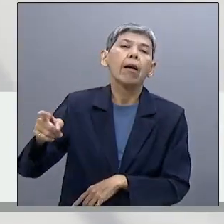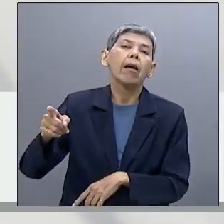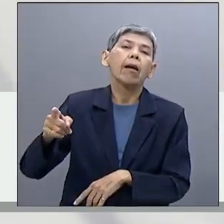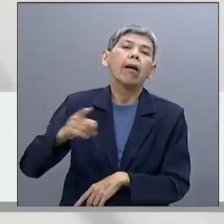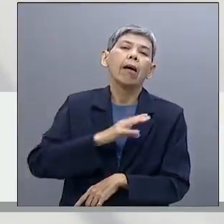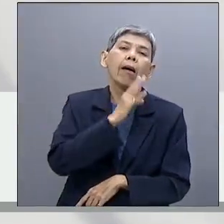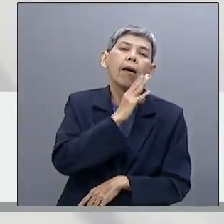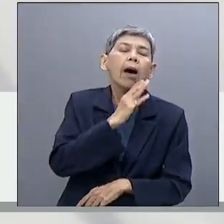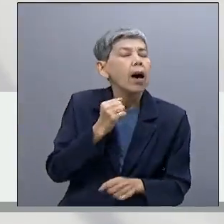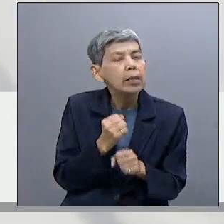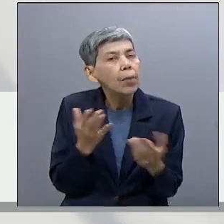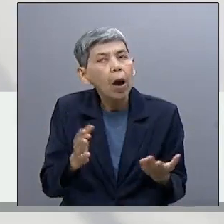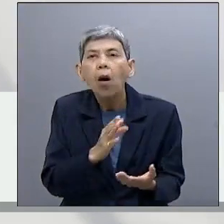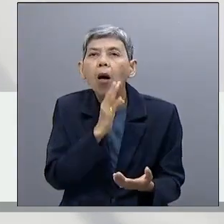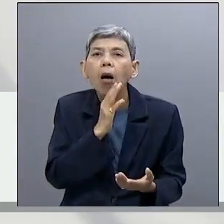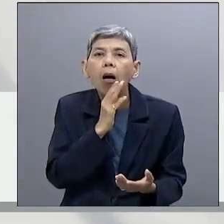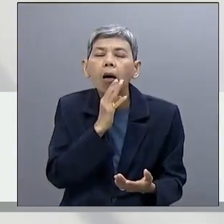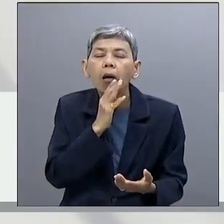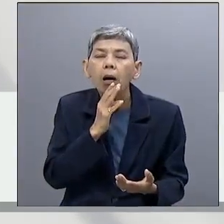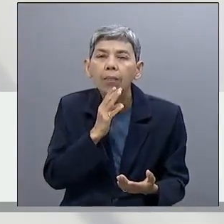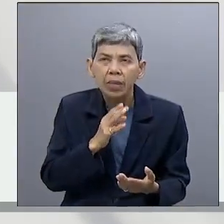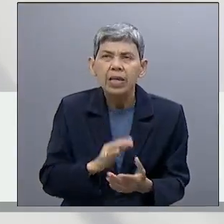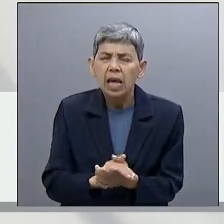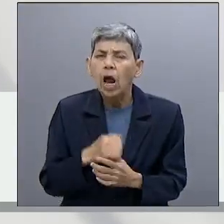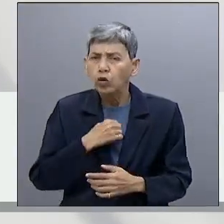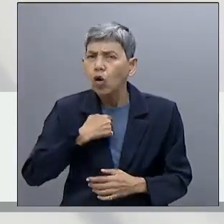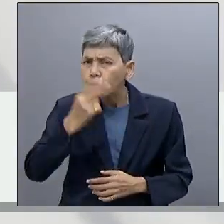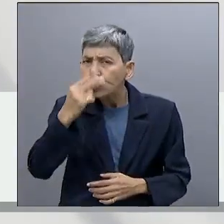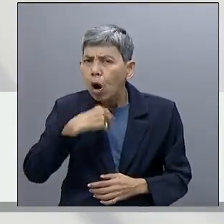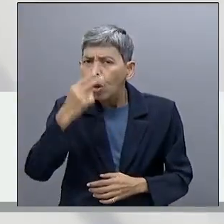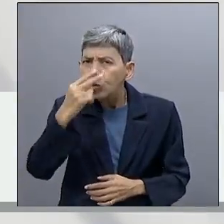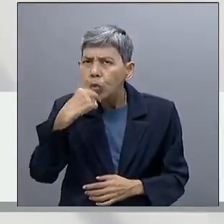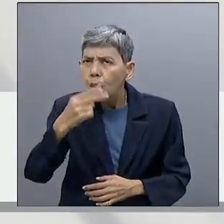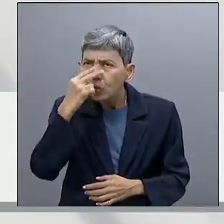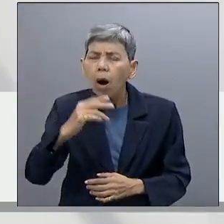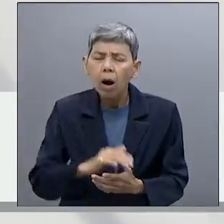จ แล้วเราจะทำยังไงคะถ้าสมมติว่า เขาไม่ปล่อย บอกว่าอีกทีนึงแน่ๆแล้วว่าอีกทีนึงใช่มั้